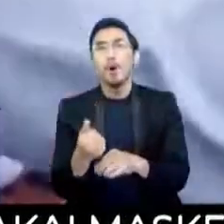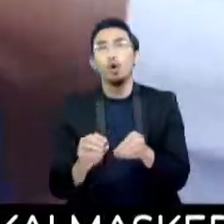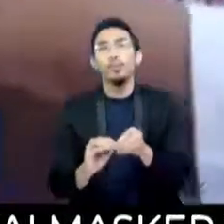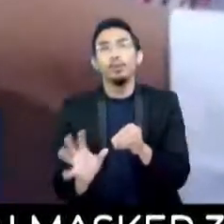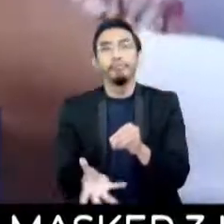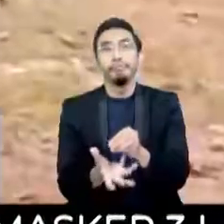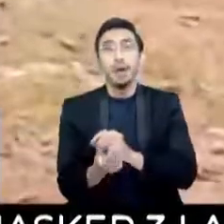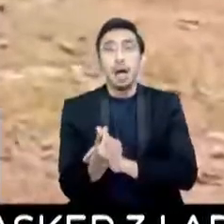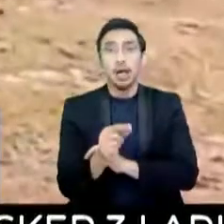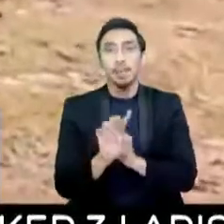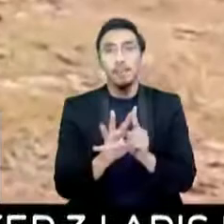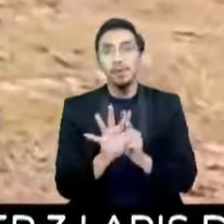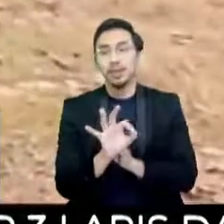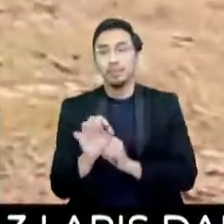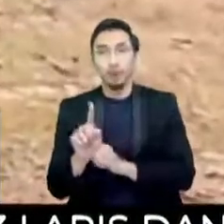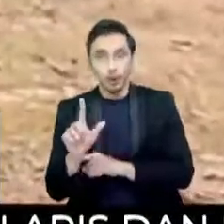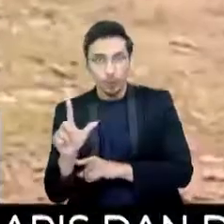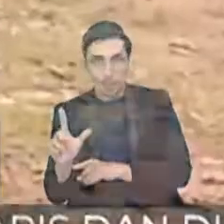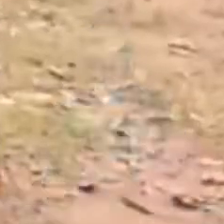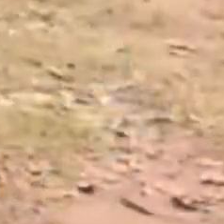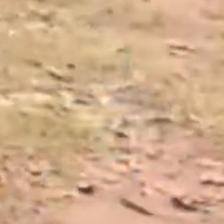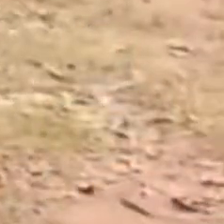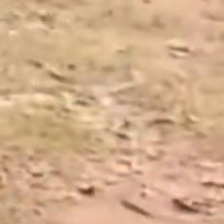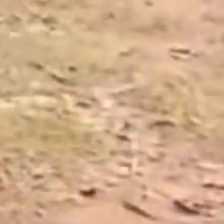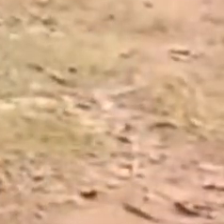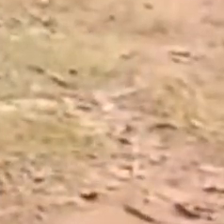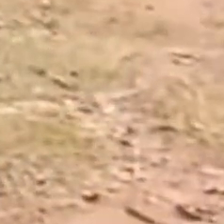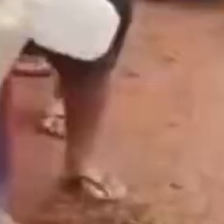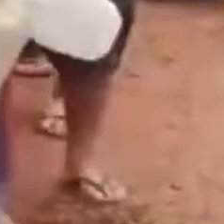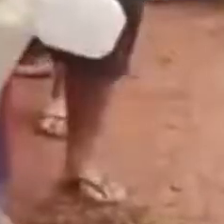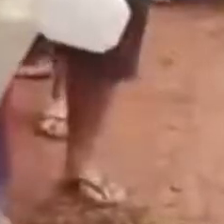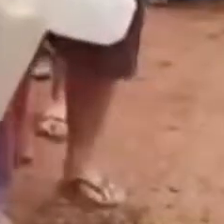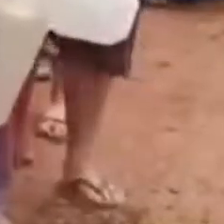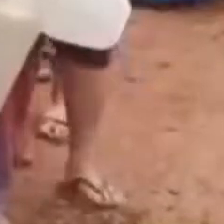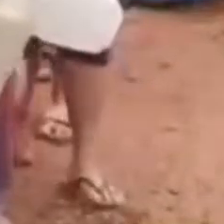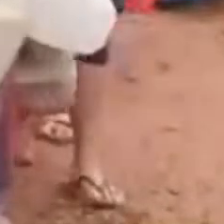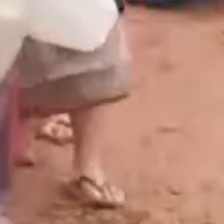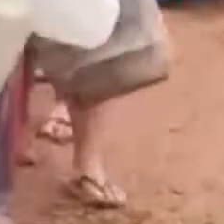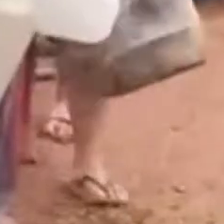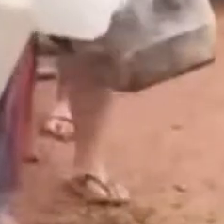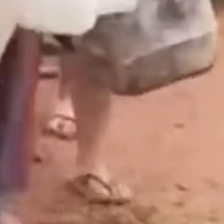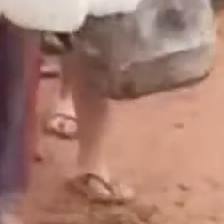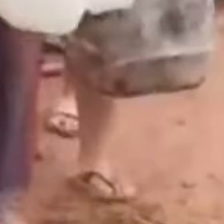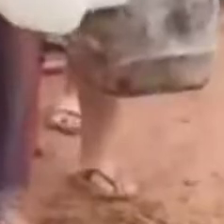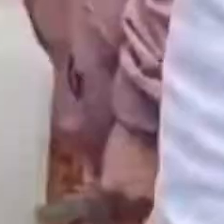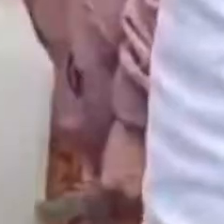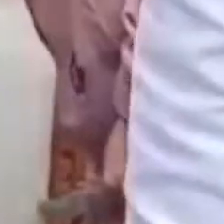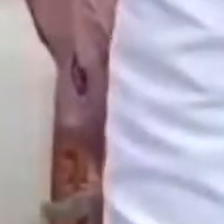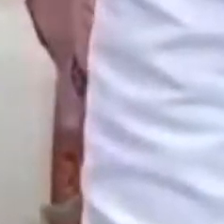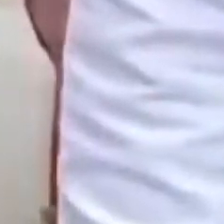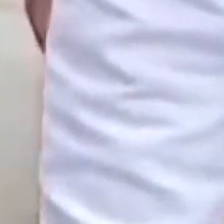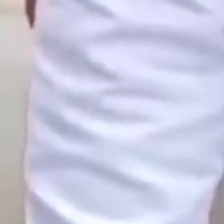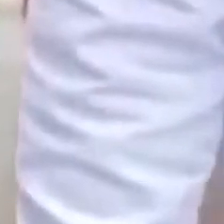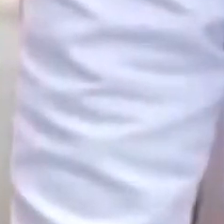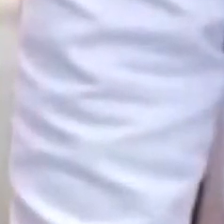Rp14.000 per liter agar penjualan merata Setiap warga hanya bisa membeli maksimal 10 liter dalam bazar